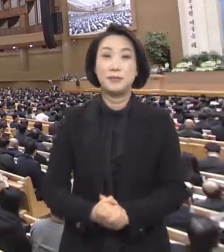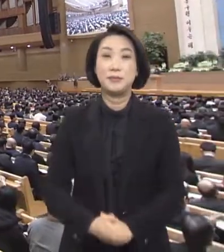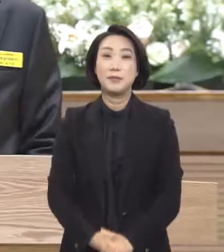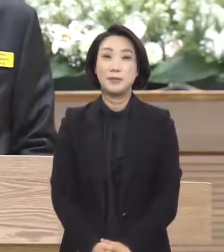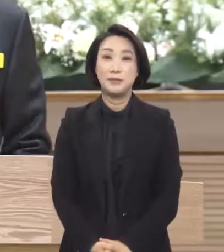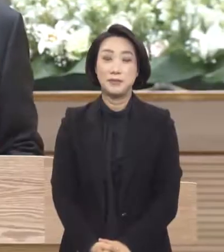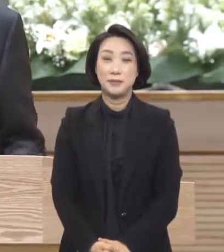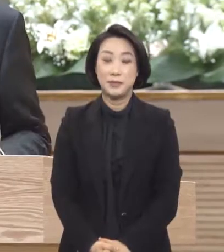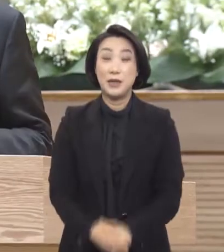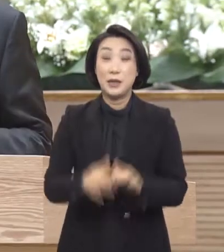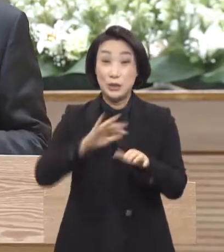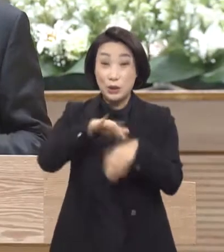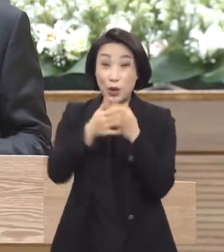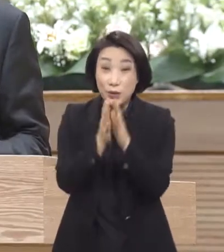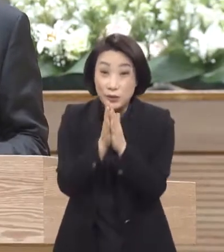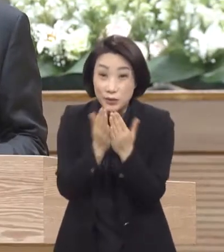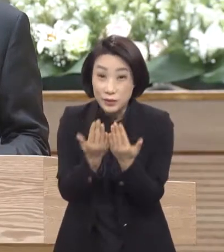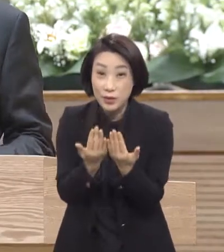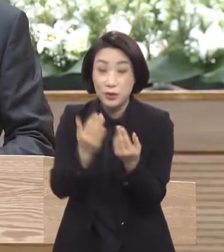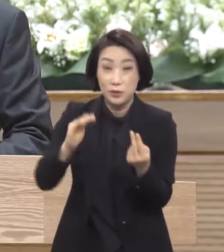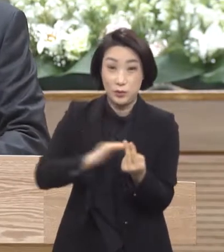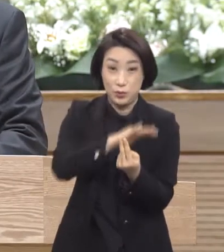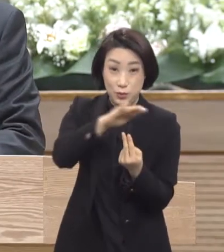아멘. 요한복음